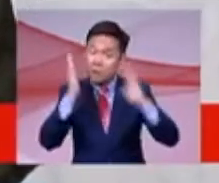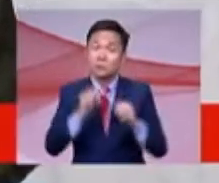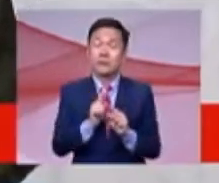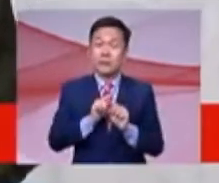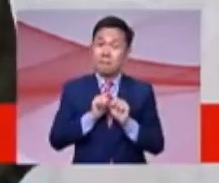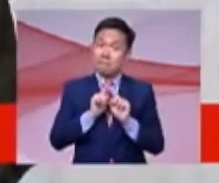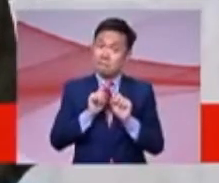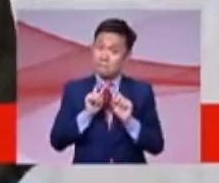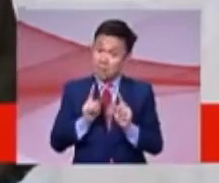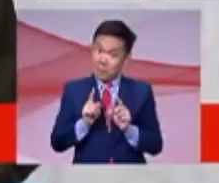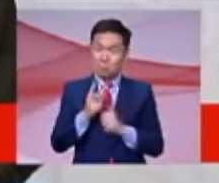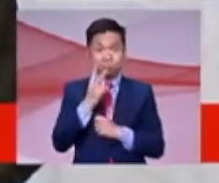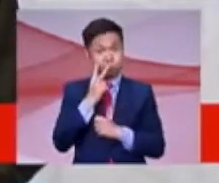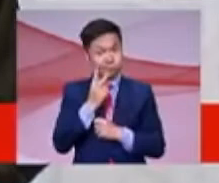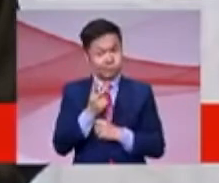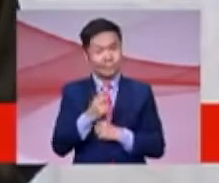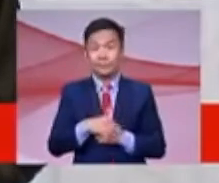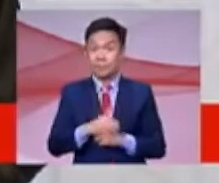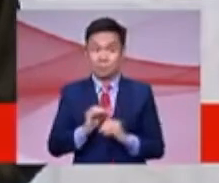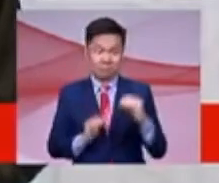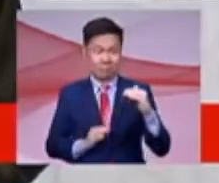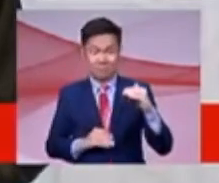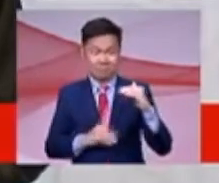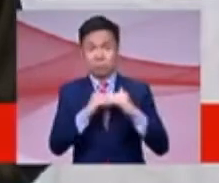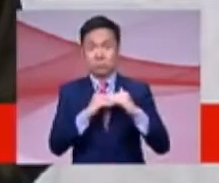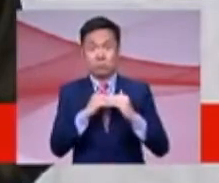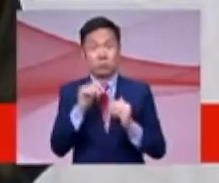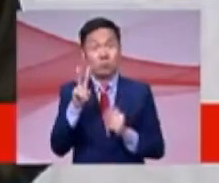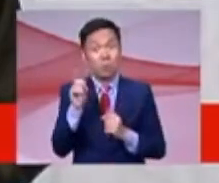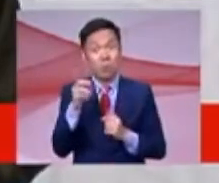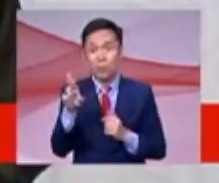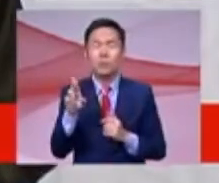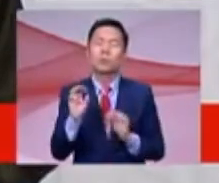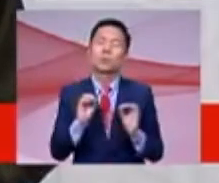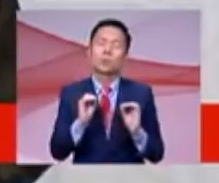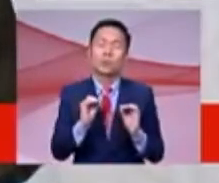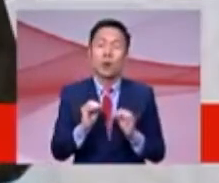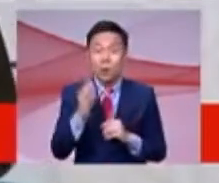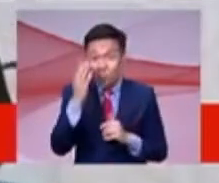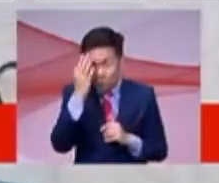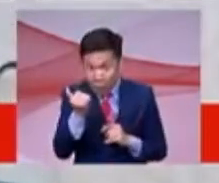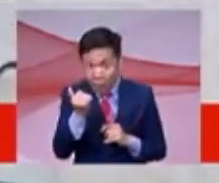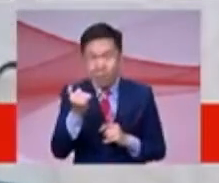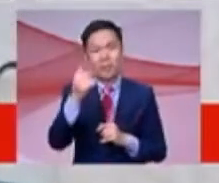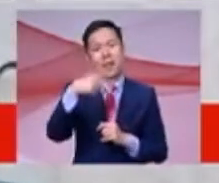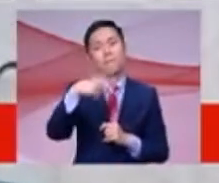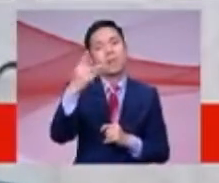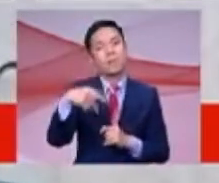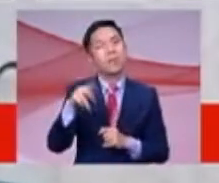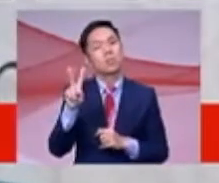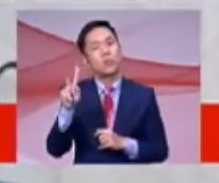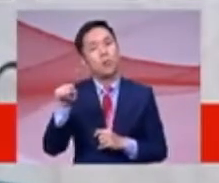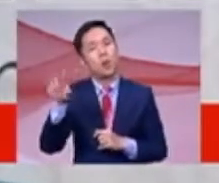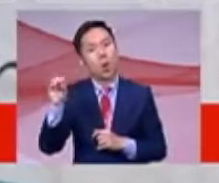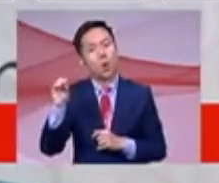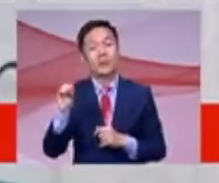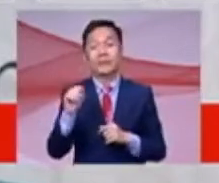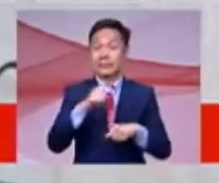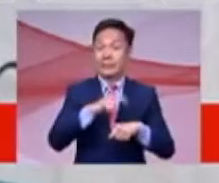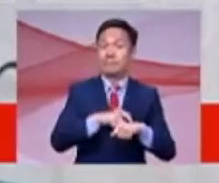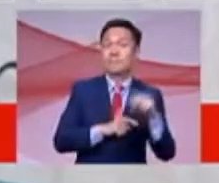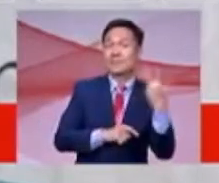Tetapi ternyata kita tak capai 20,000 kes. Kita melaksanakan PKP 2.0 13